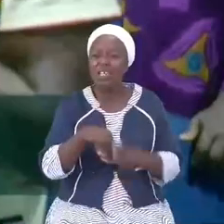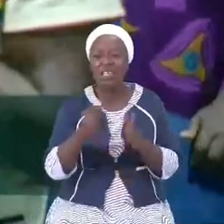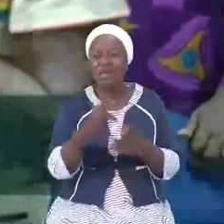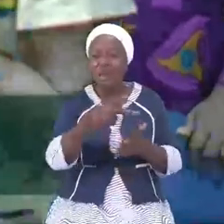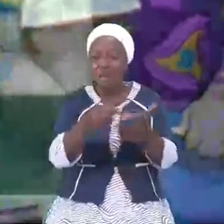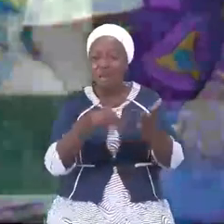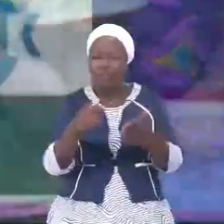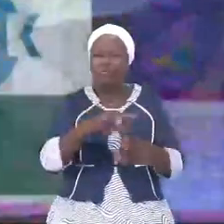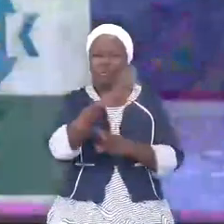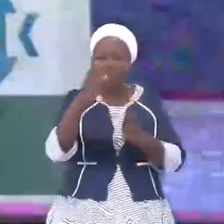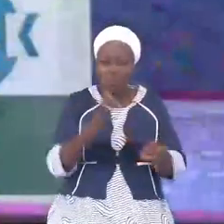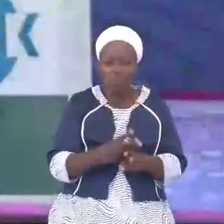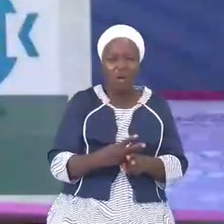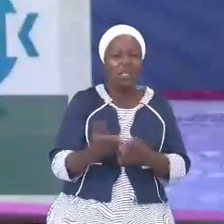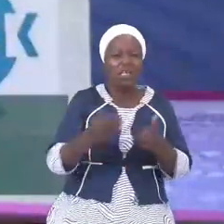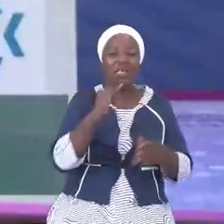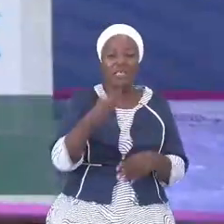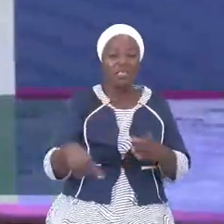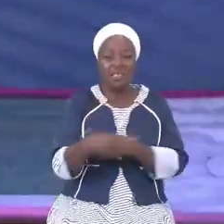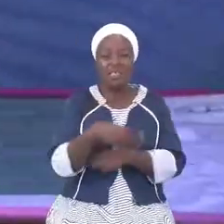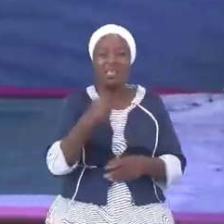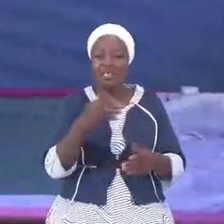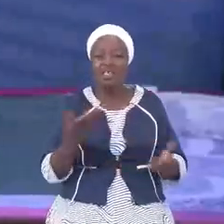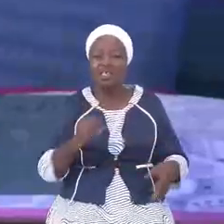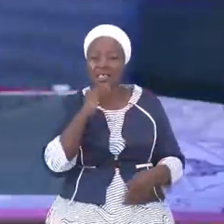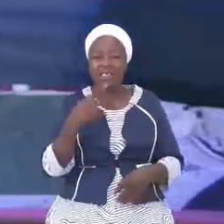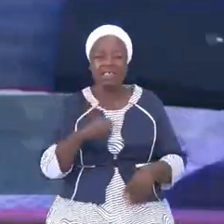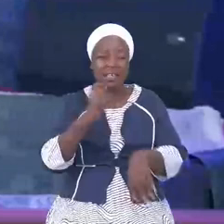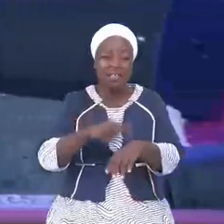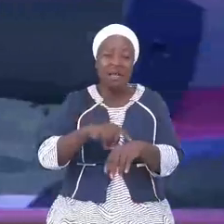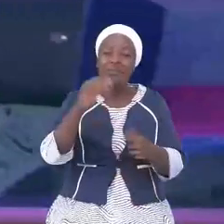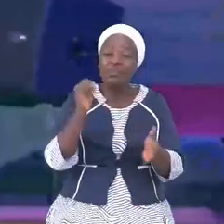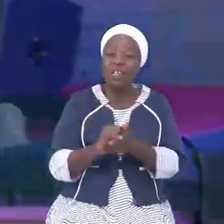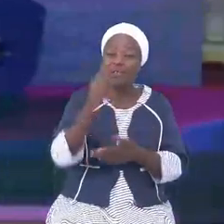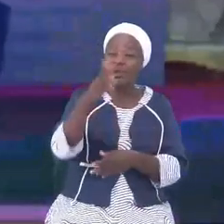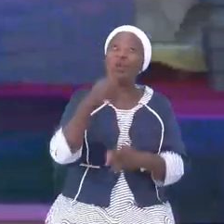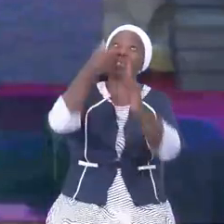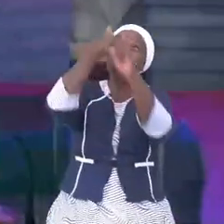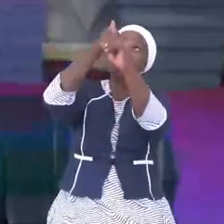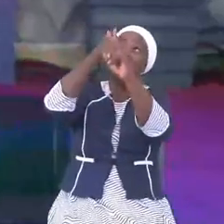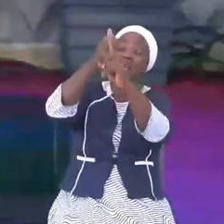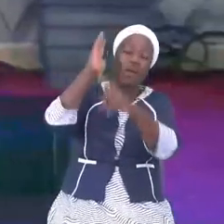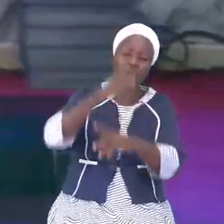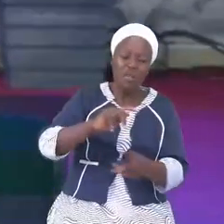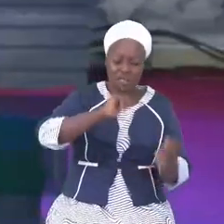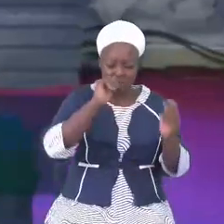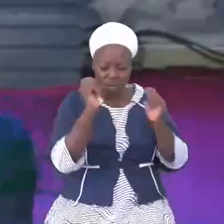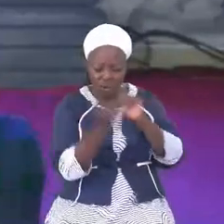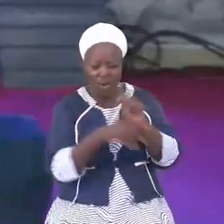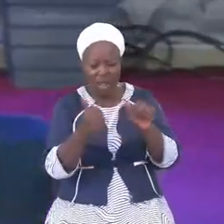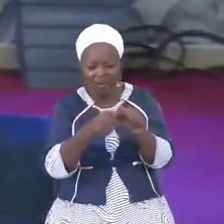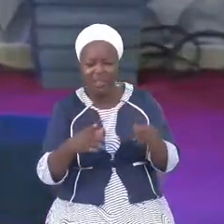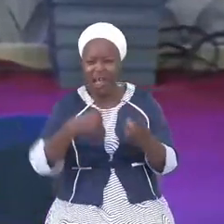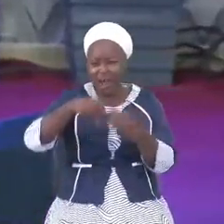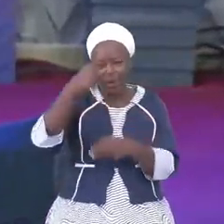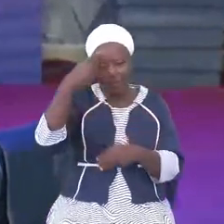monde, voici le jour, voici le moment où Dieu lui-même veut changer toutes choses pour le